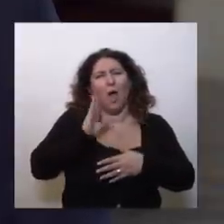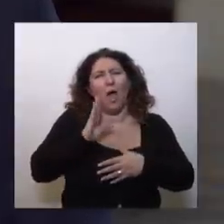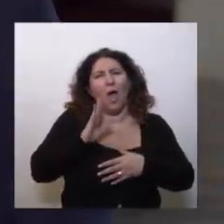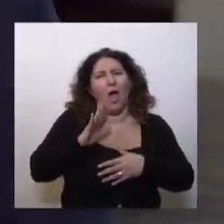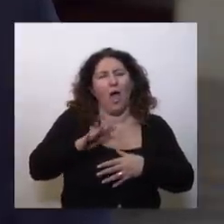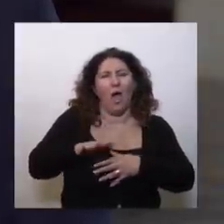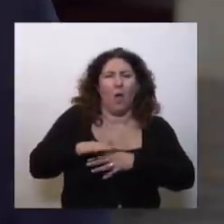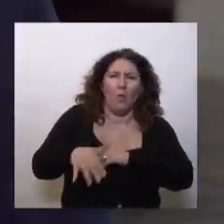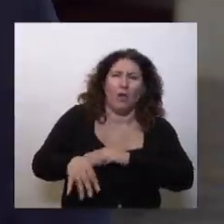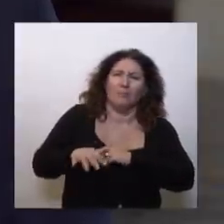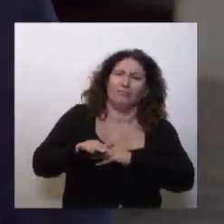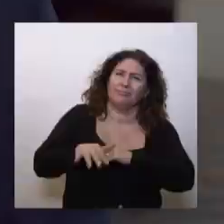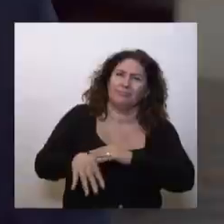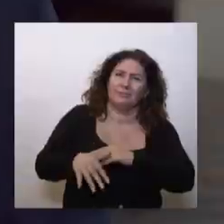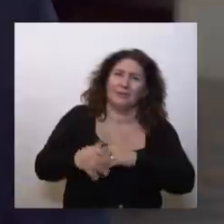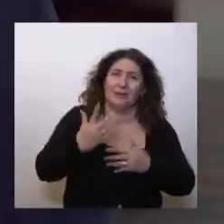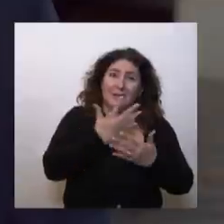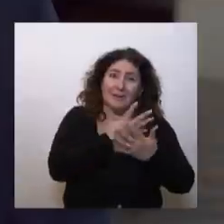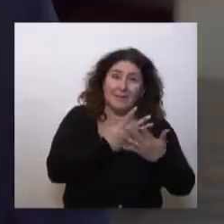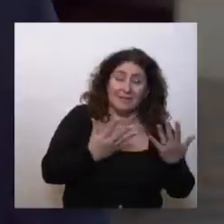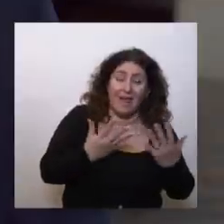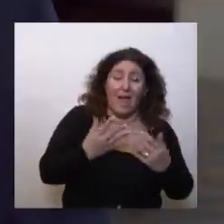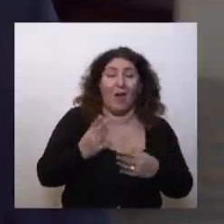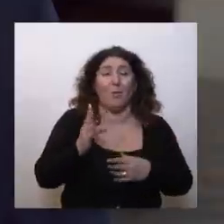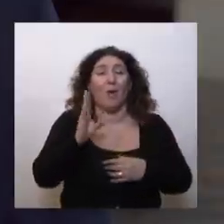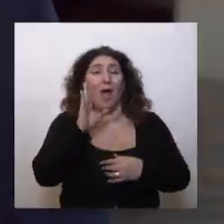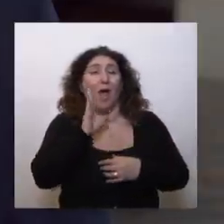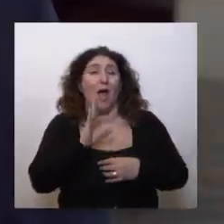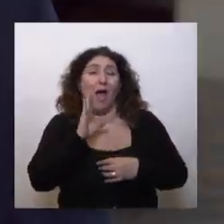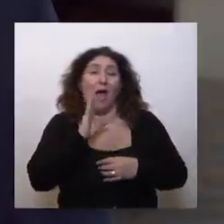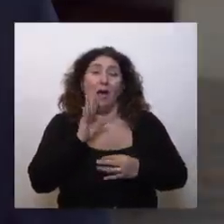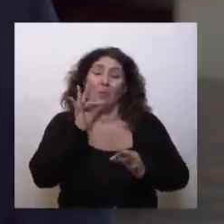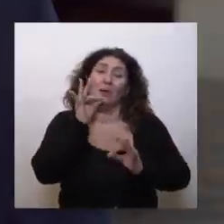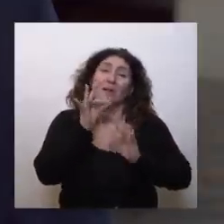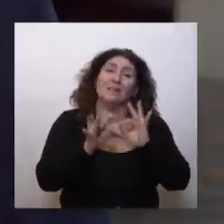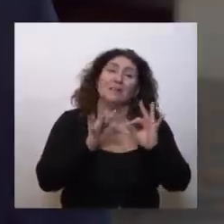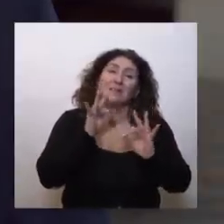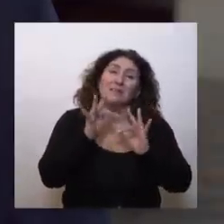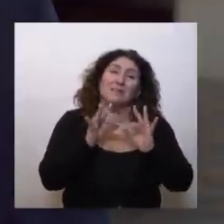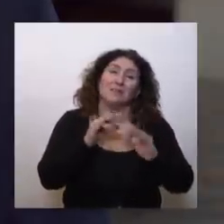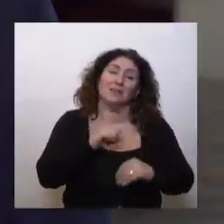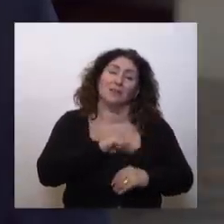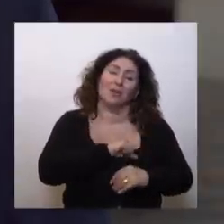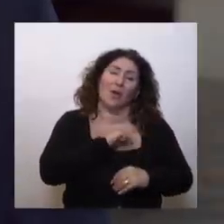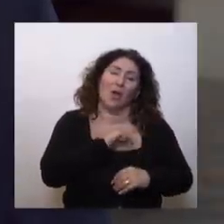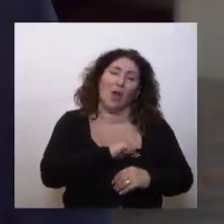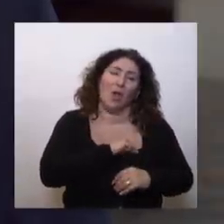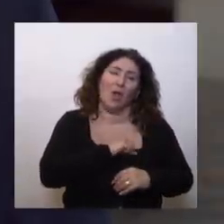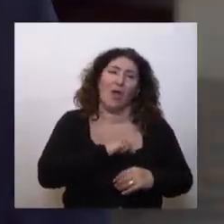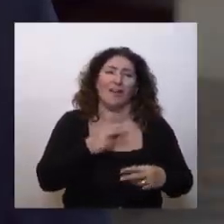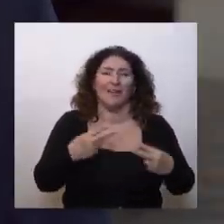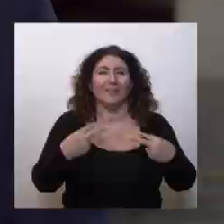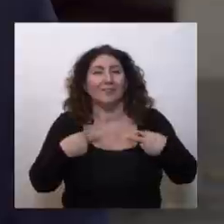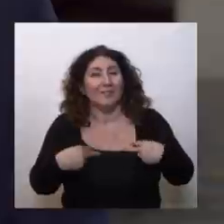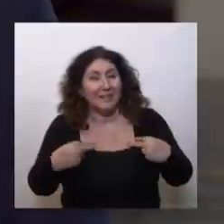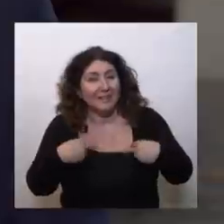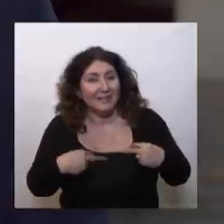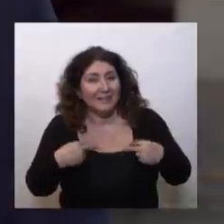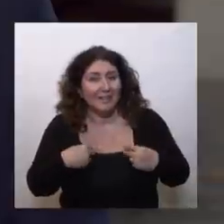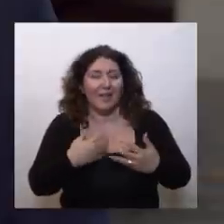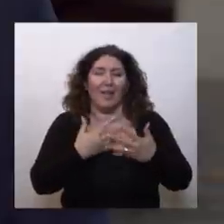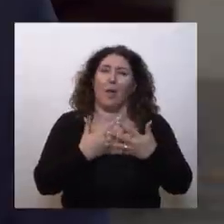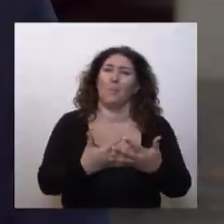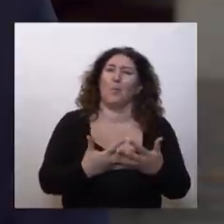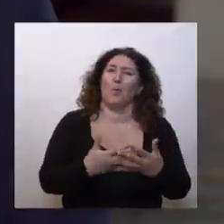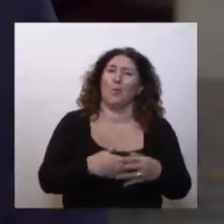Ecco, sangue e acqua, un segno di dolore, di vita, di